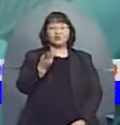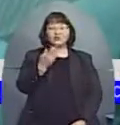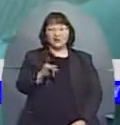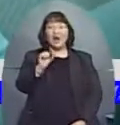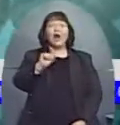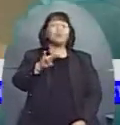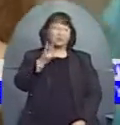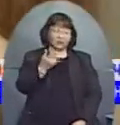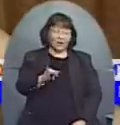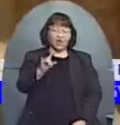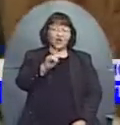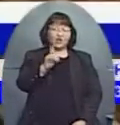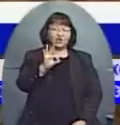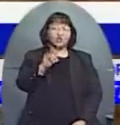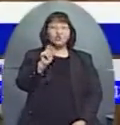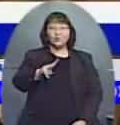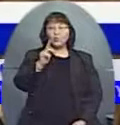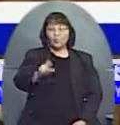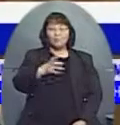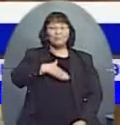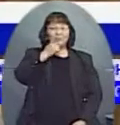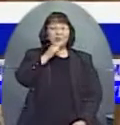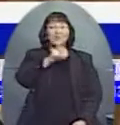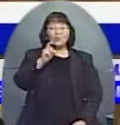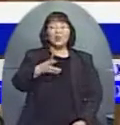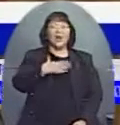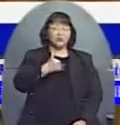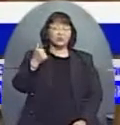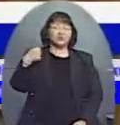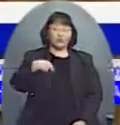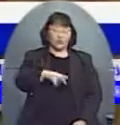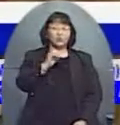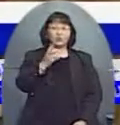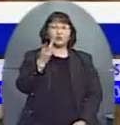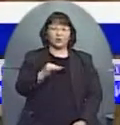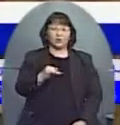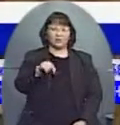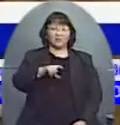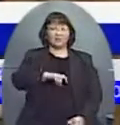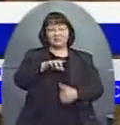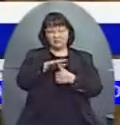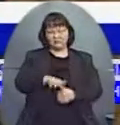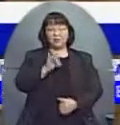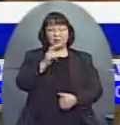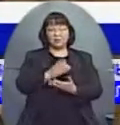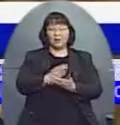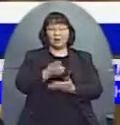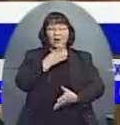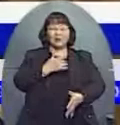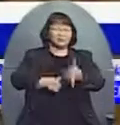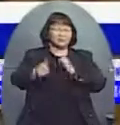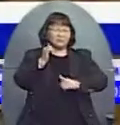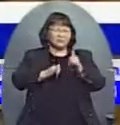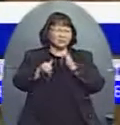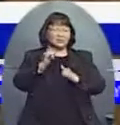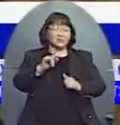нь бол хүмүүс маа нэг эрүүл явах хөстэй амьд явах хөстэй гэж ярих юм бол энэ маш их одоо зөрчигдөж байна. Тухайлбал энэ архиталт гэхэл одоо нэг одоо